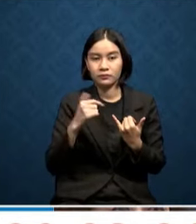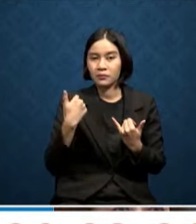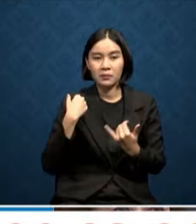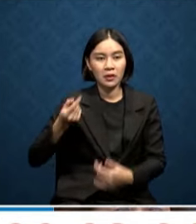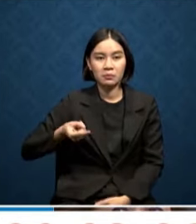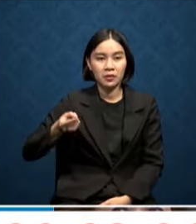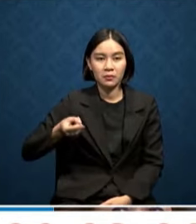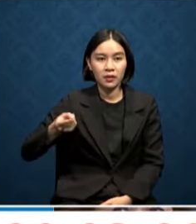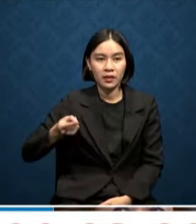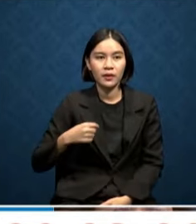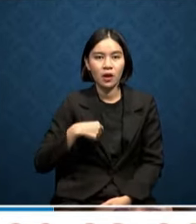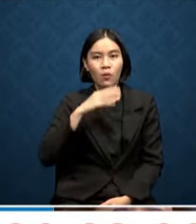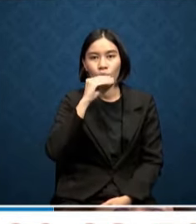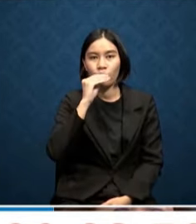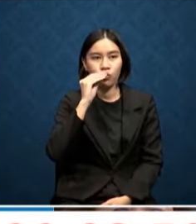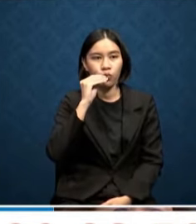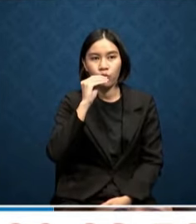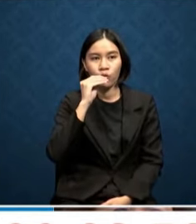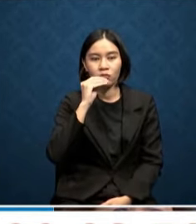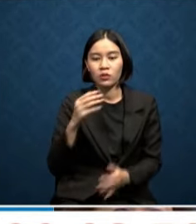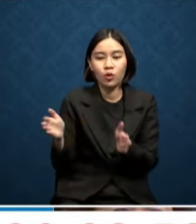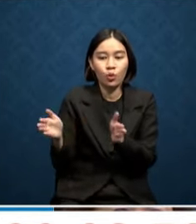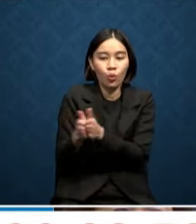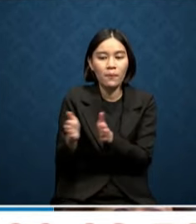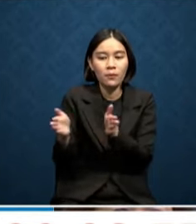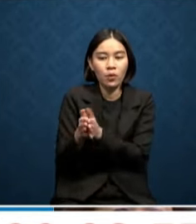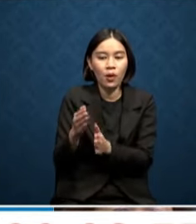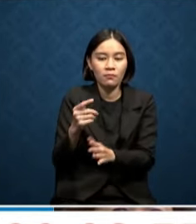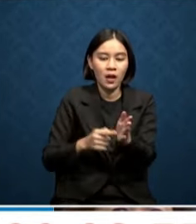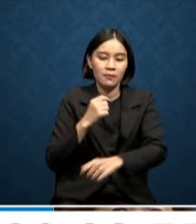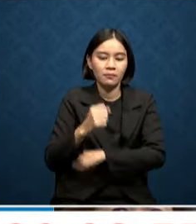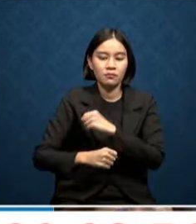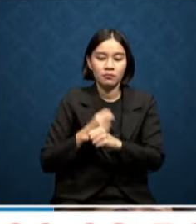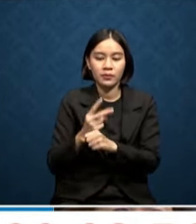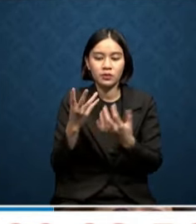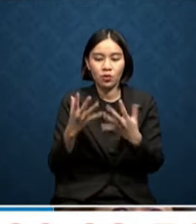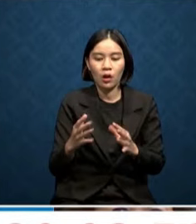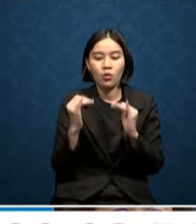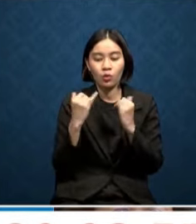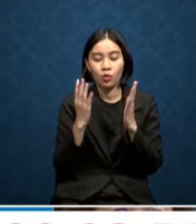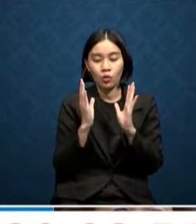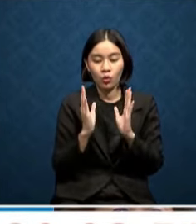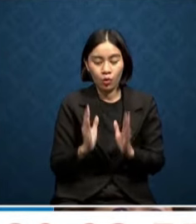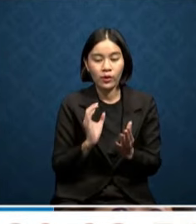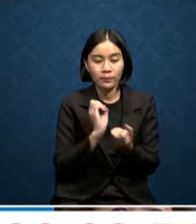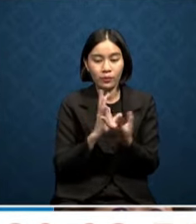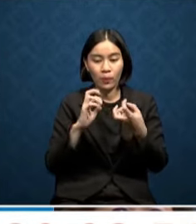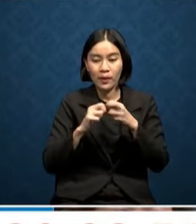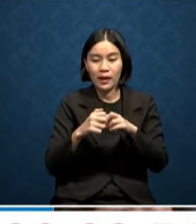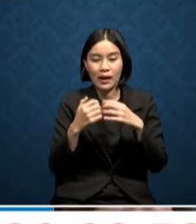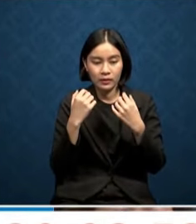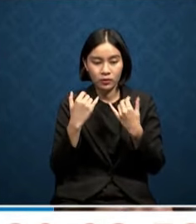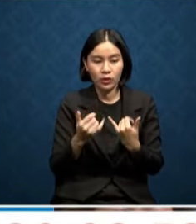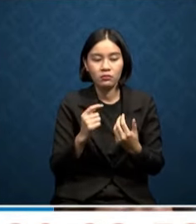อยู่แล้วเราก็พูดกันมาควบรวมกันมา 2ปีแต่ปัจจุบันคนที่ได้รับผลกระทบยังไม่ได้รับ